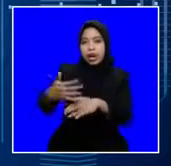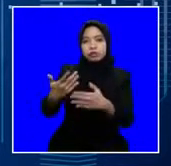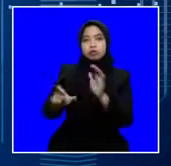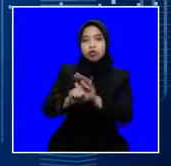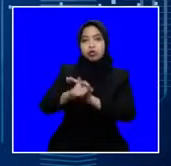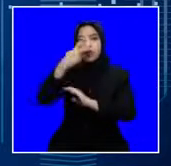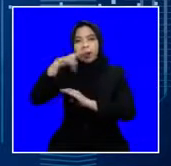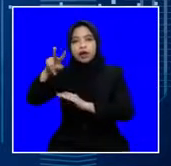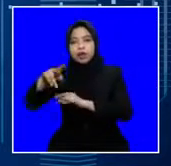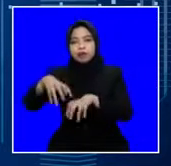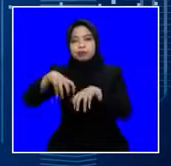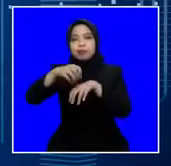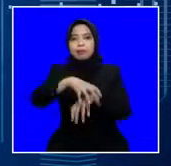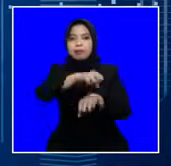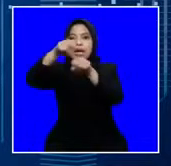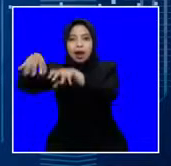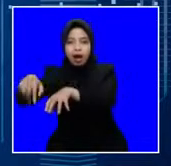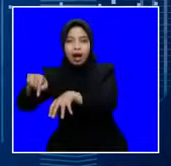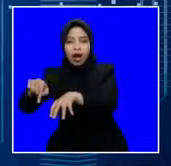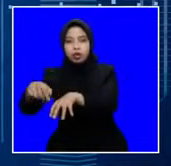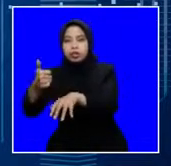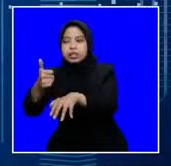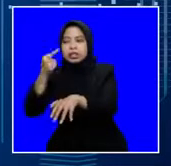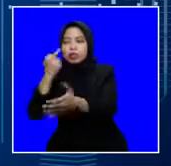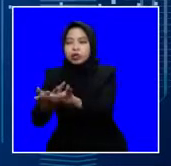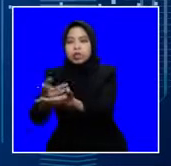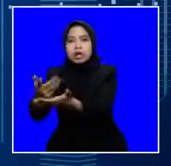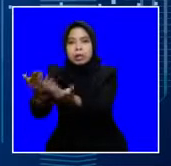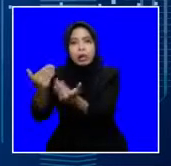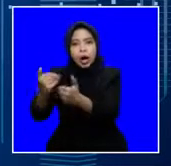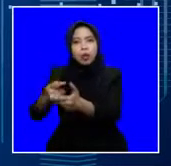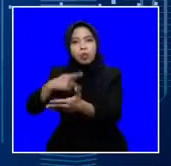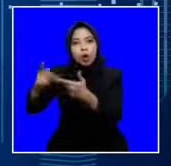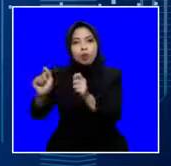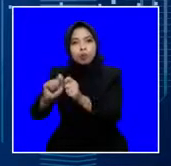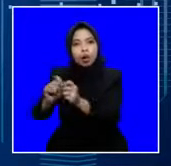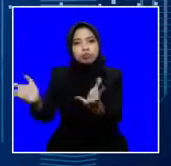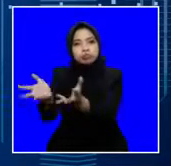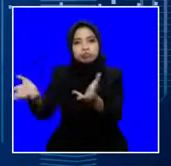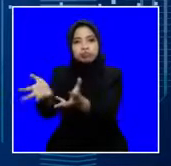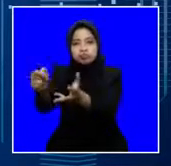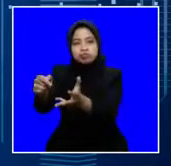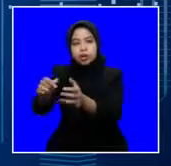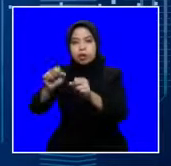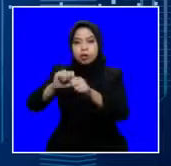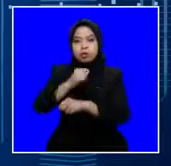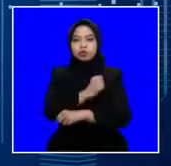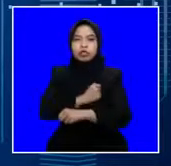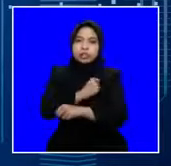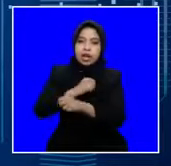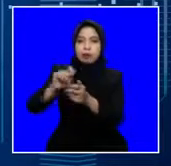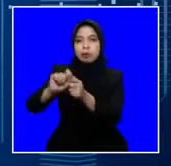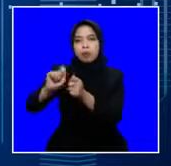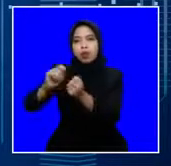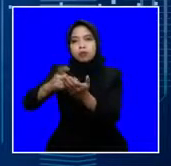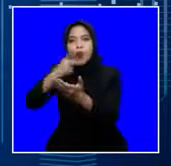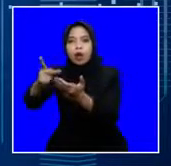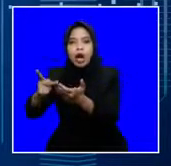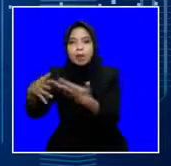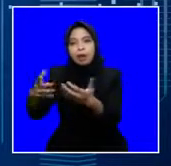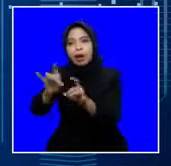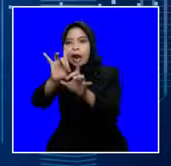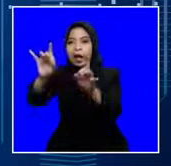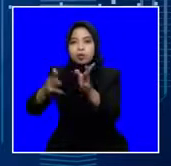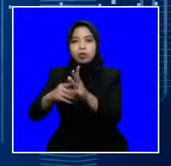keluar dari ke dunia yang nyata, untuk research project, untuk social project, entrepreneurship, dan juga